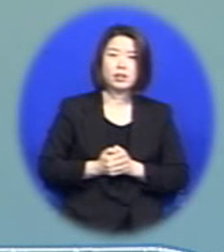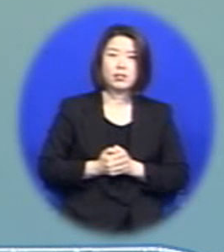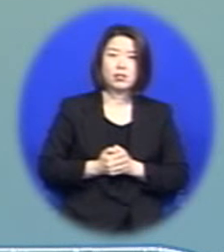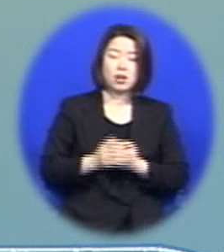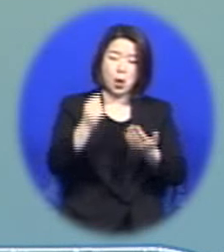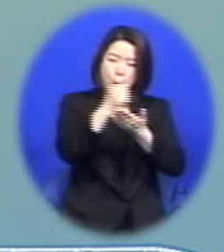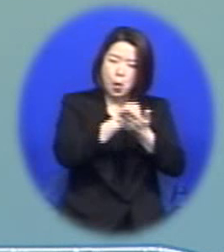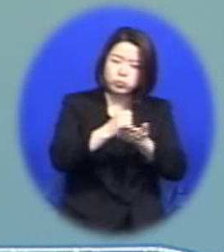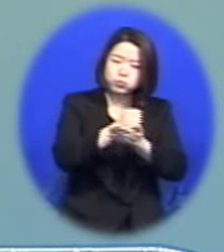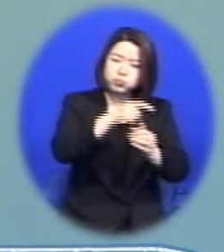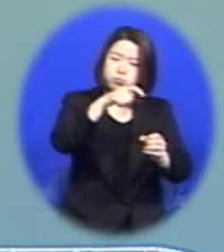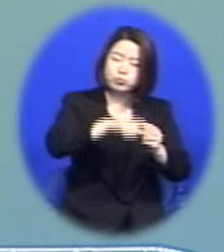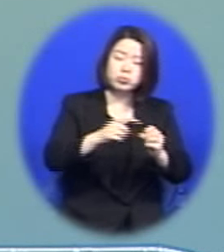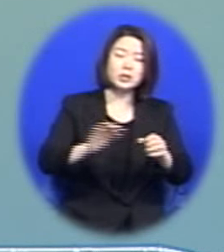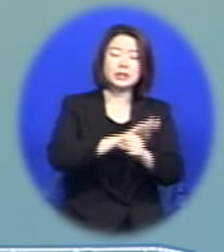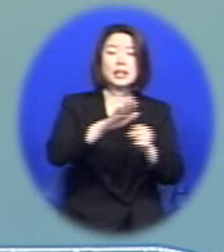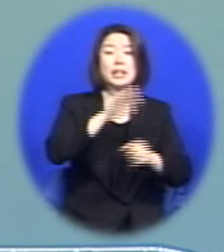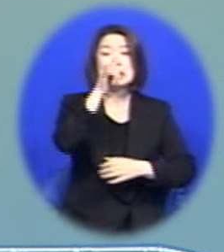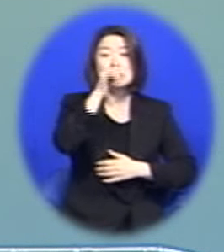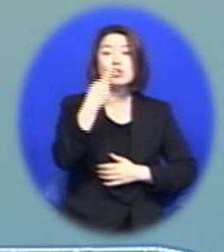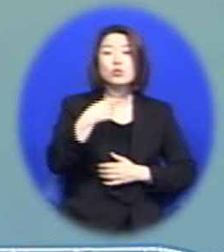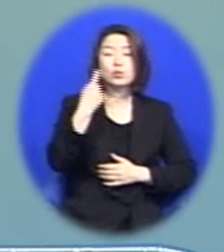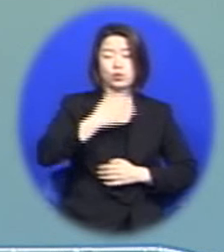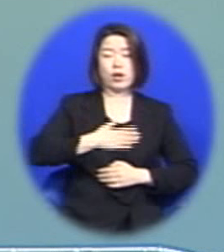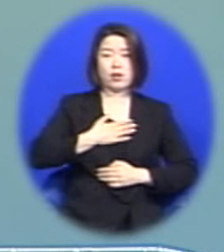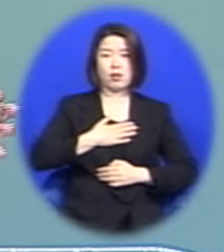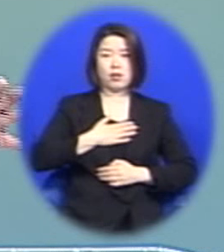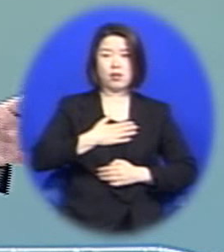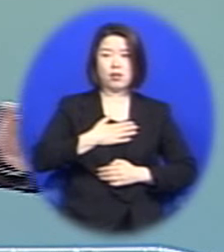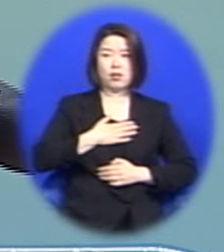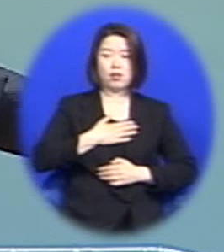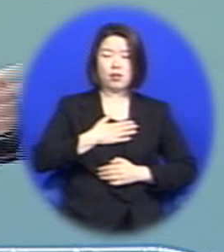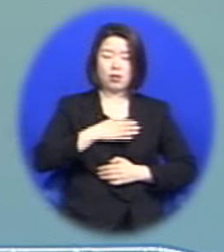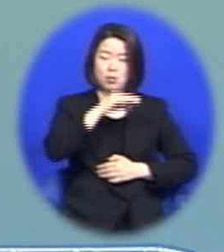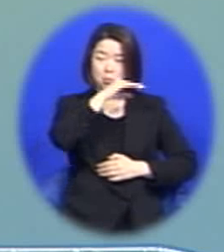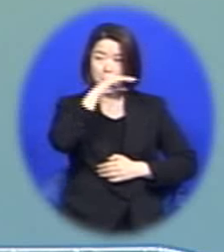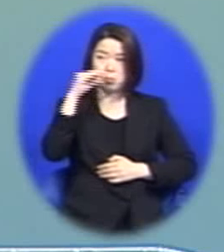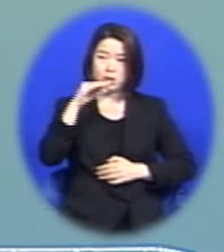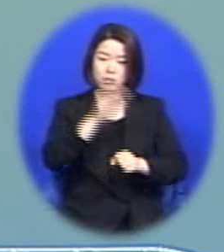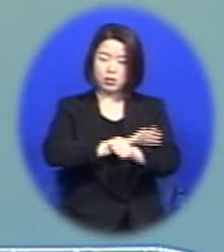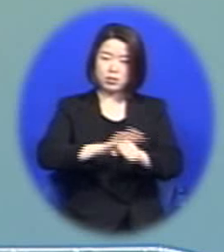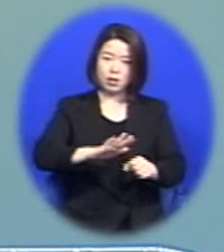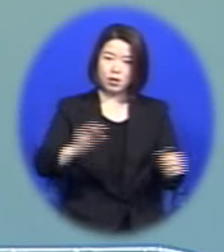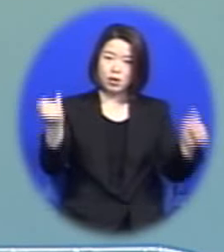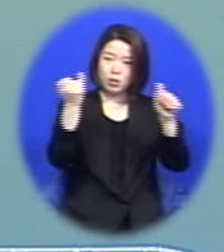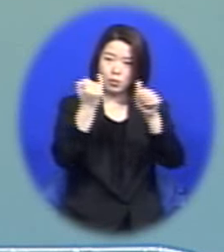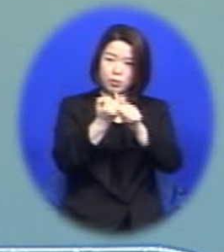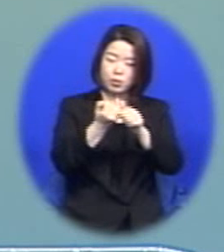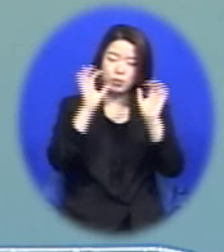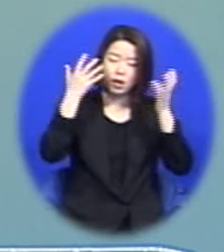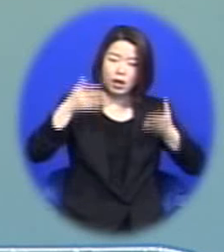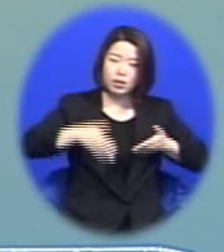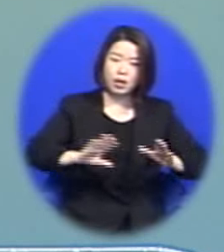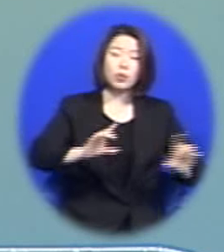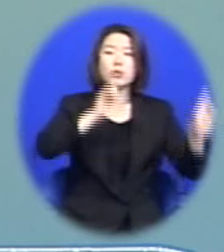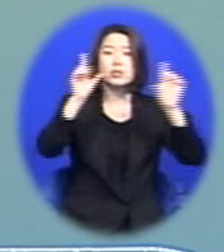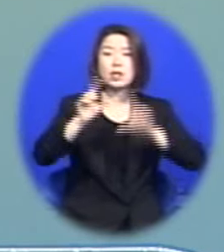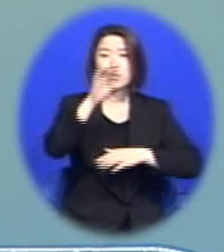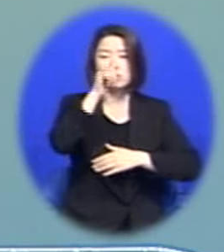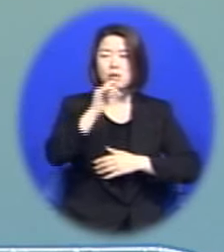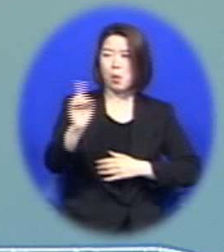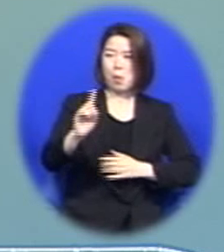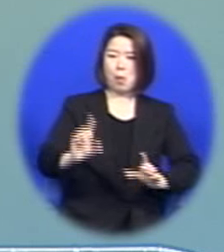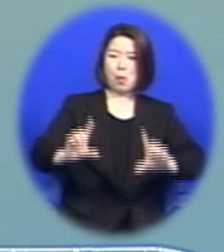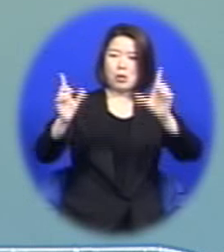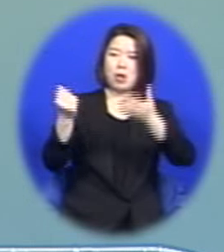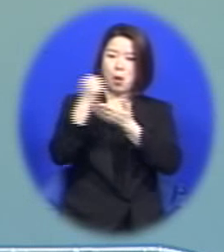운명적인 사랑이 있는 줄 알아요 아 멀쩡히 결혼해서 애 낳고 살면서도 오늘날 운명적인 사랑을